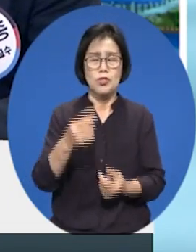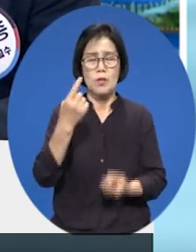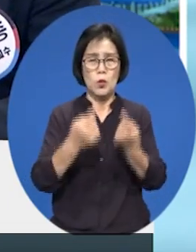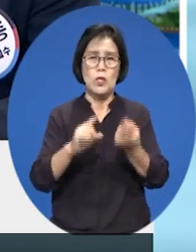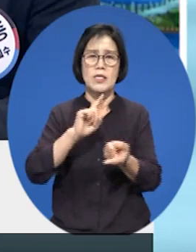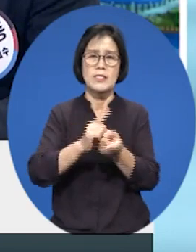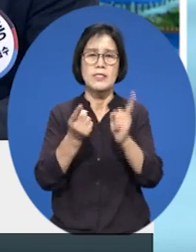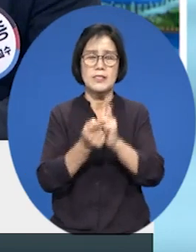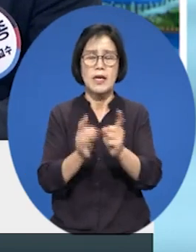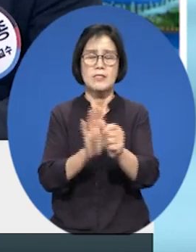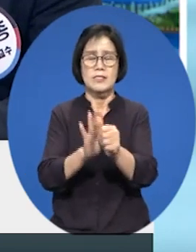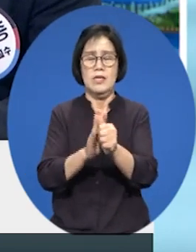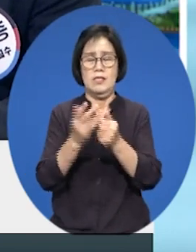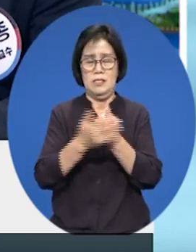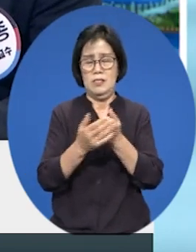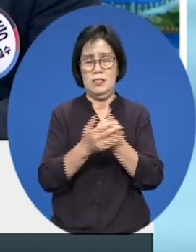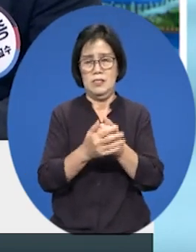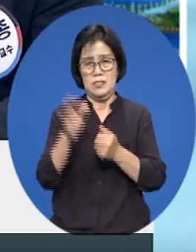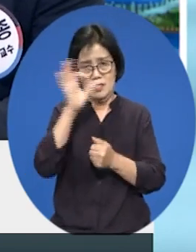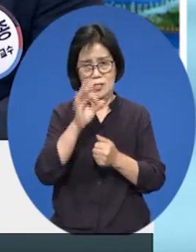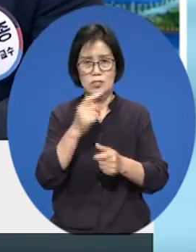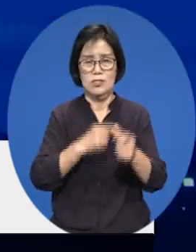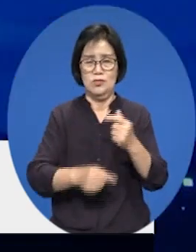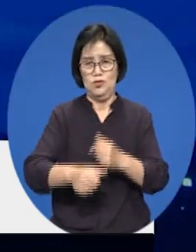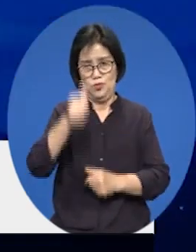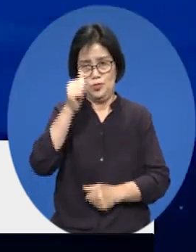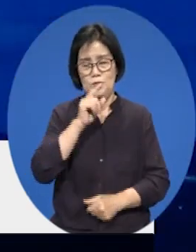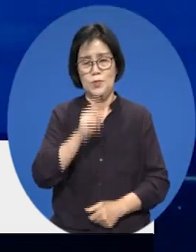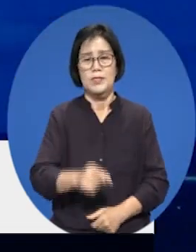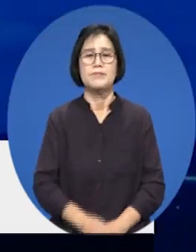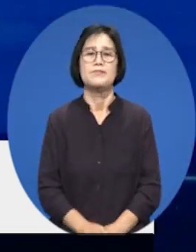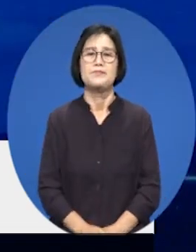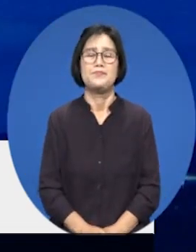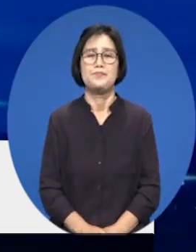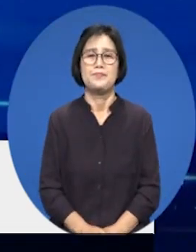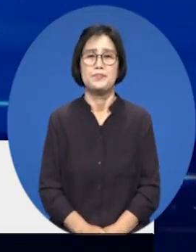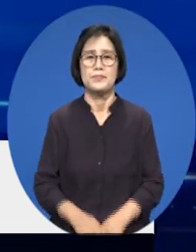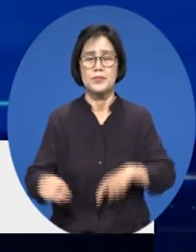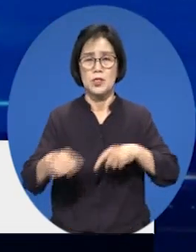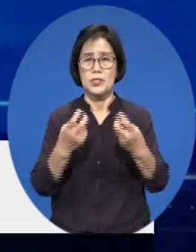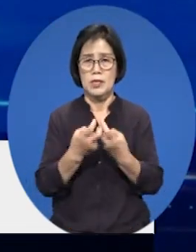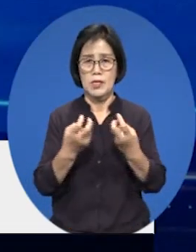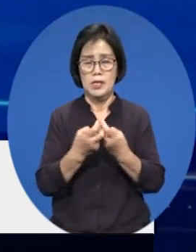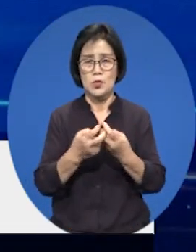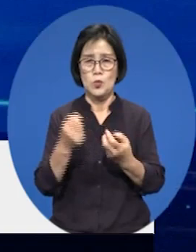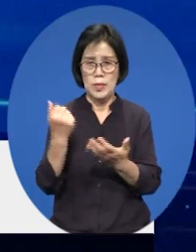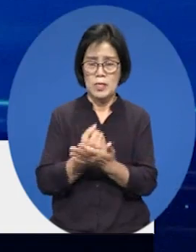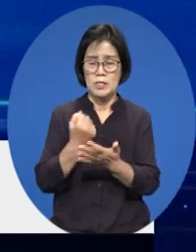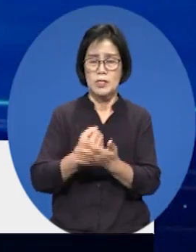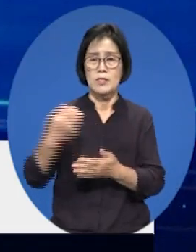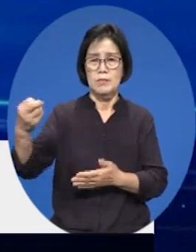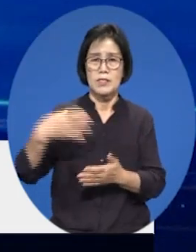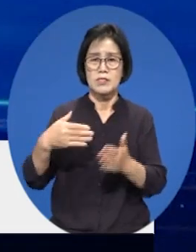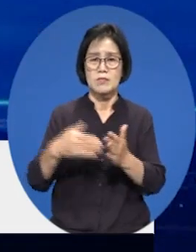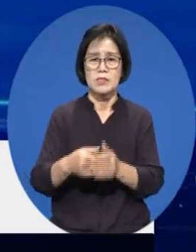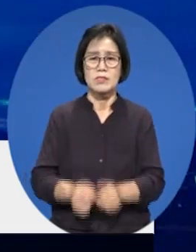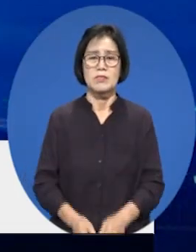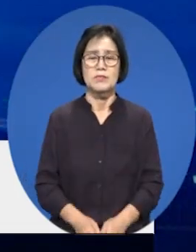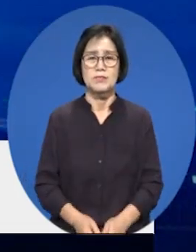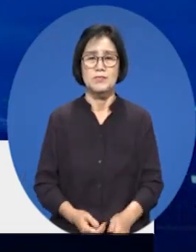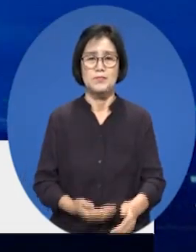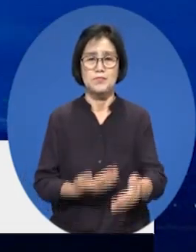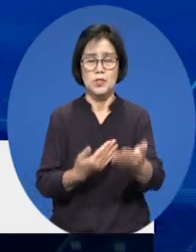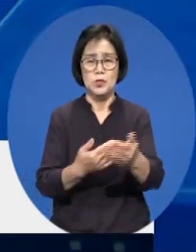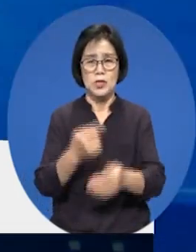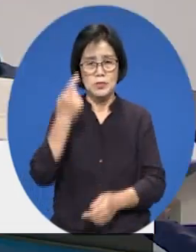더 필요하다 이렇게 얘기할 수 있습니다 알겠습니다 정부 정책 방향에 대해서 좀 아쉬운데 목을 지적을 해 주셨는데 평론가 님께서 혹시